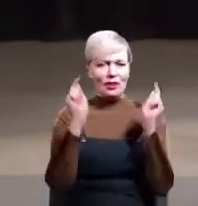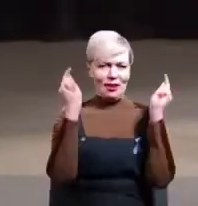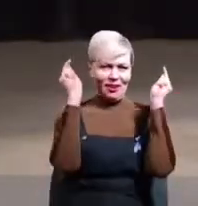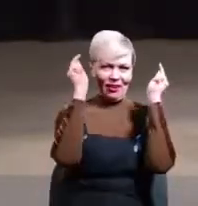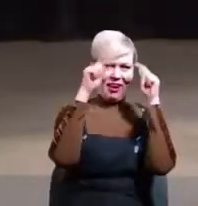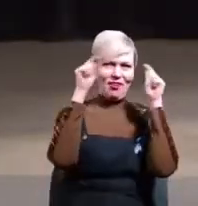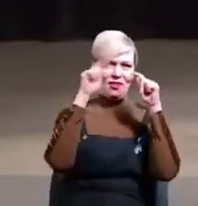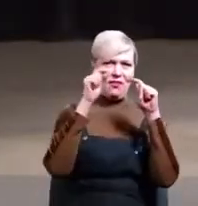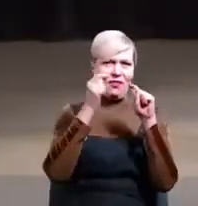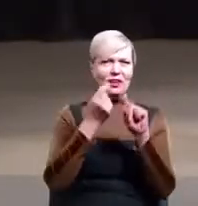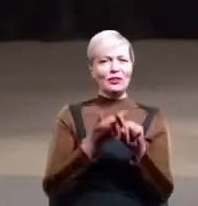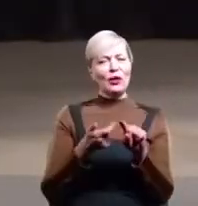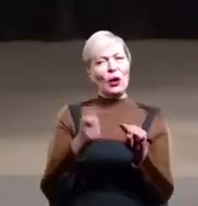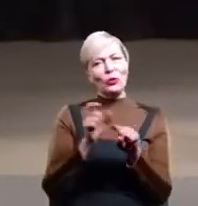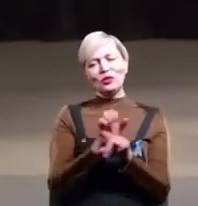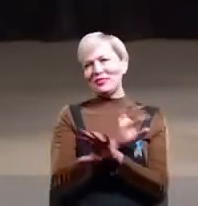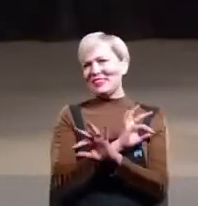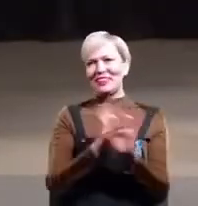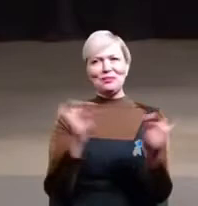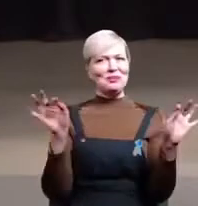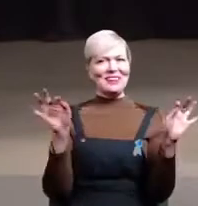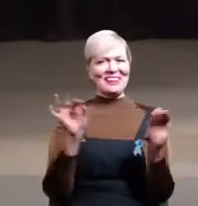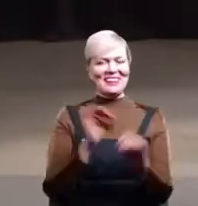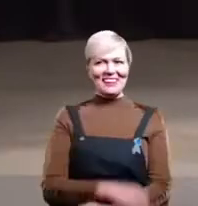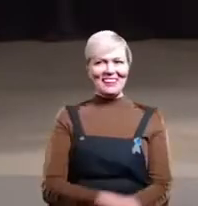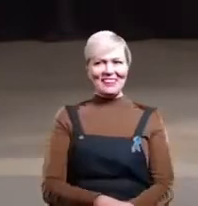и это замечательно.